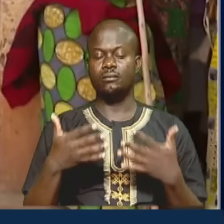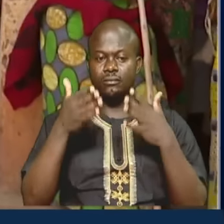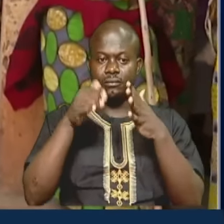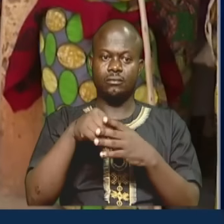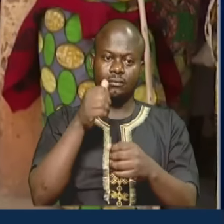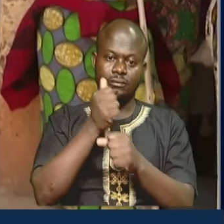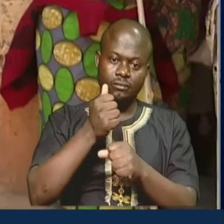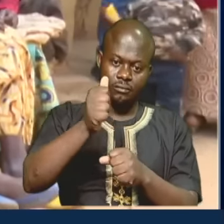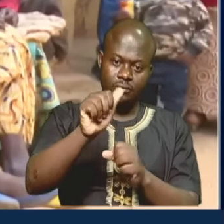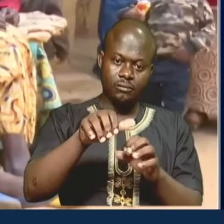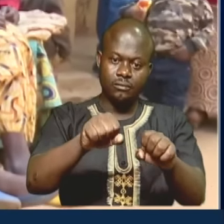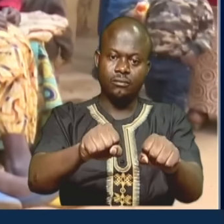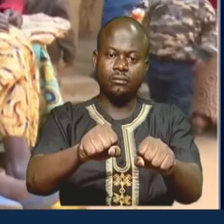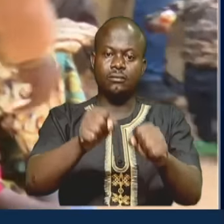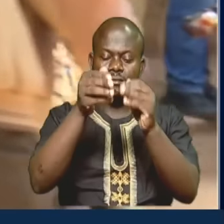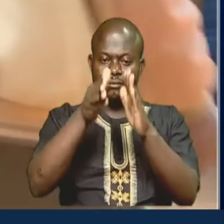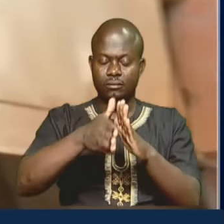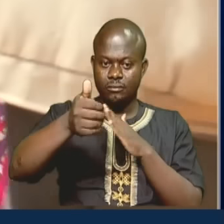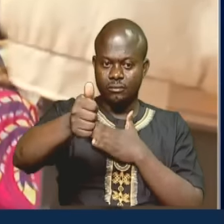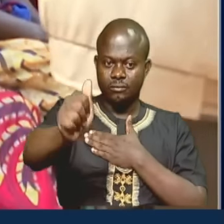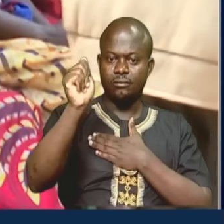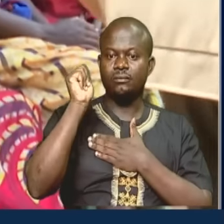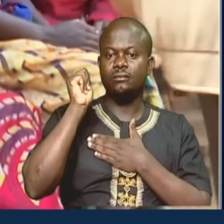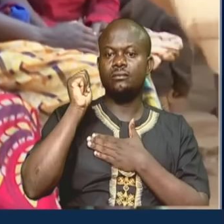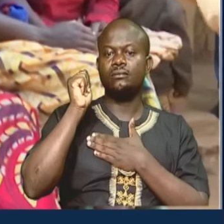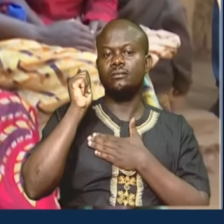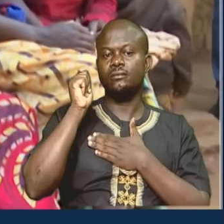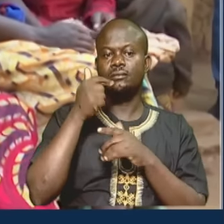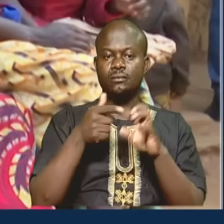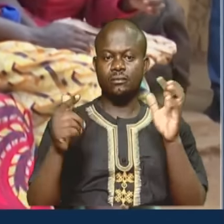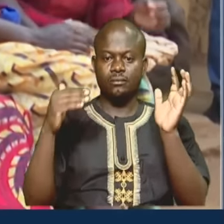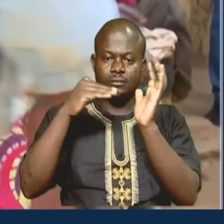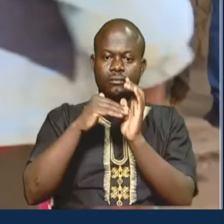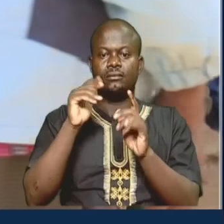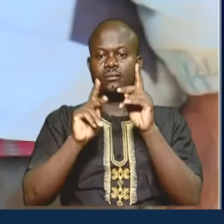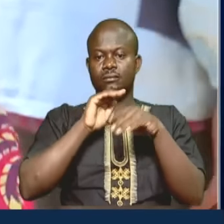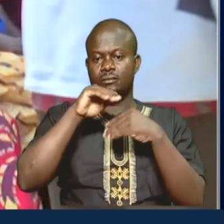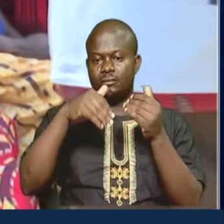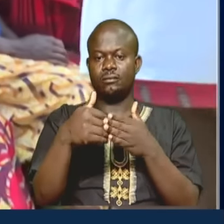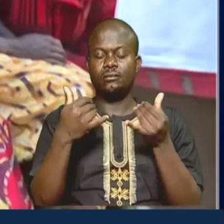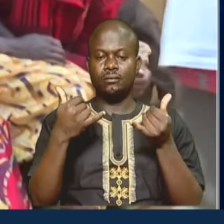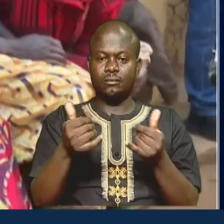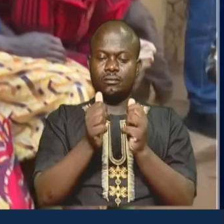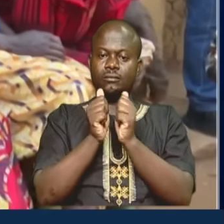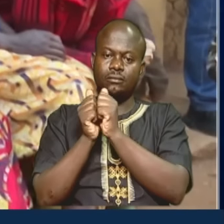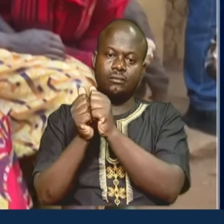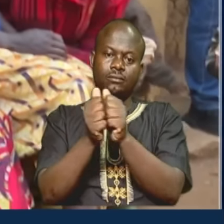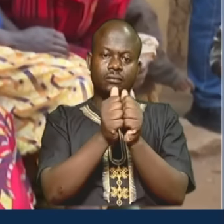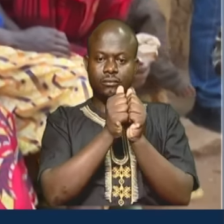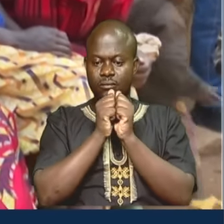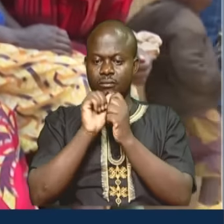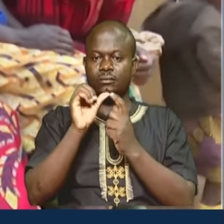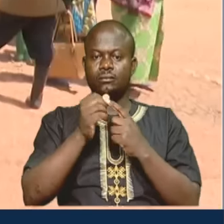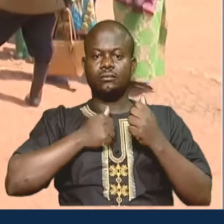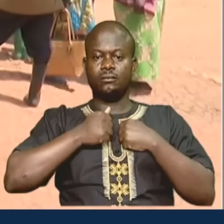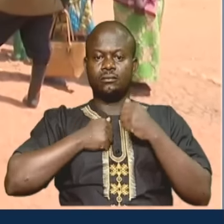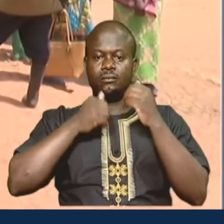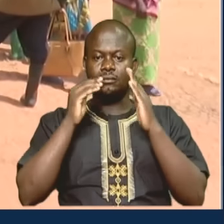wabikoze yanafashwe, ni umuntu ku giti cye, kandi abaturage n'ubu turi kumwe, ni umuco wa